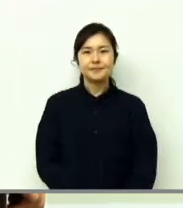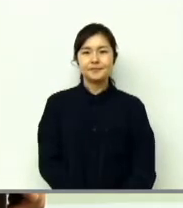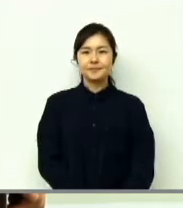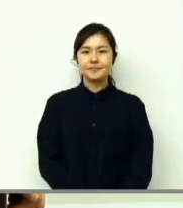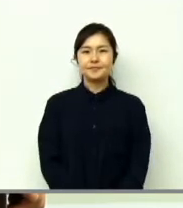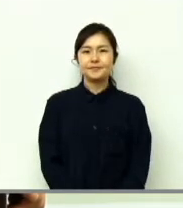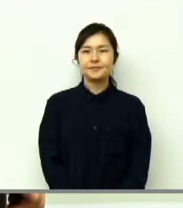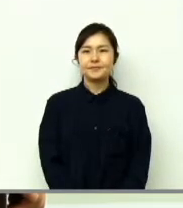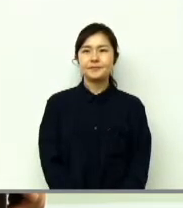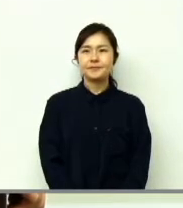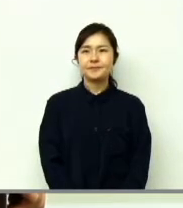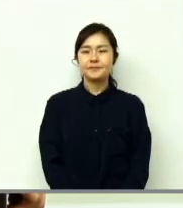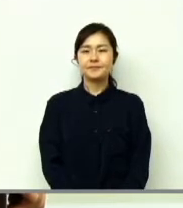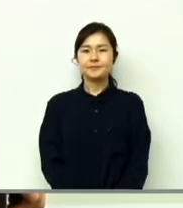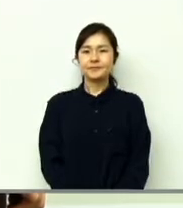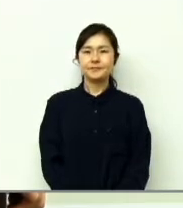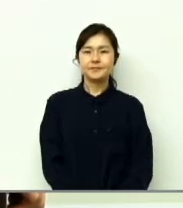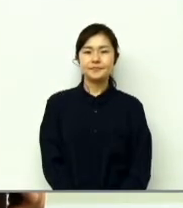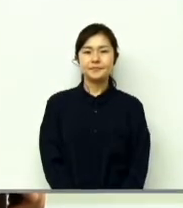はい、